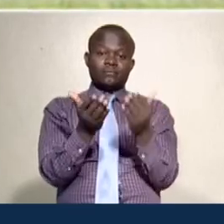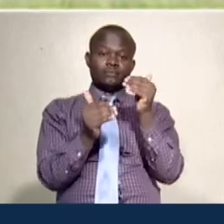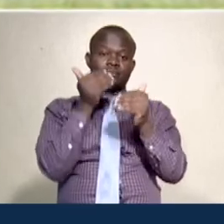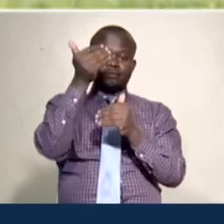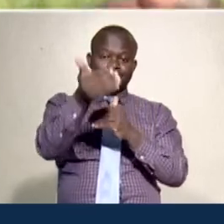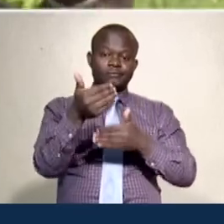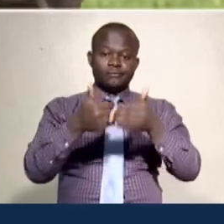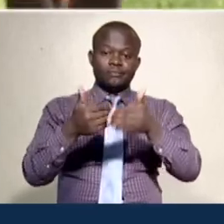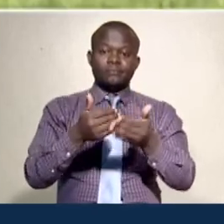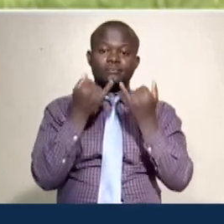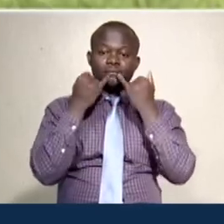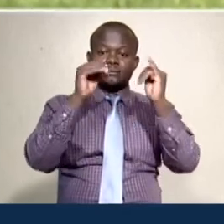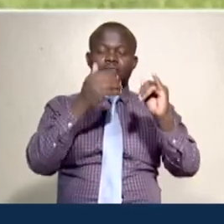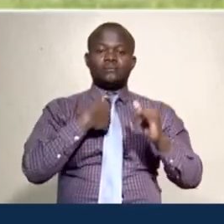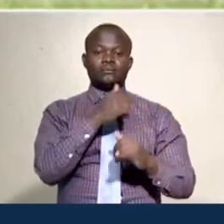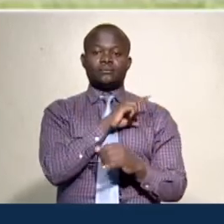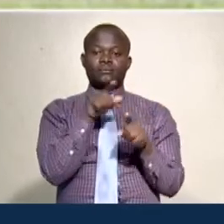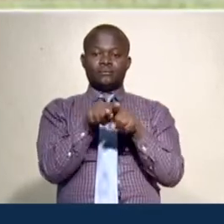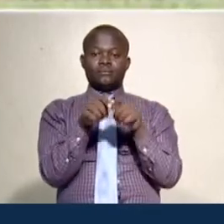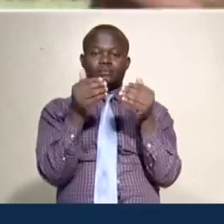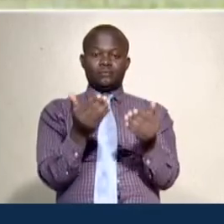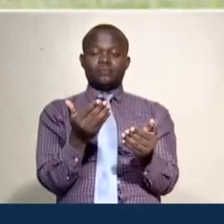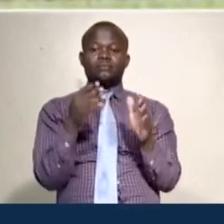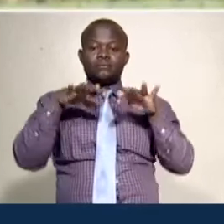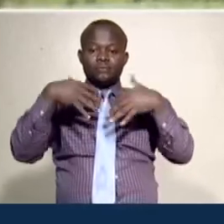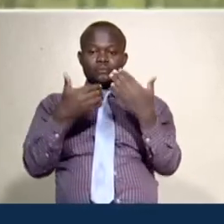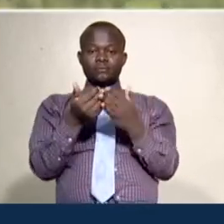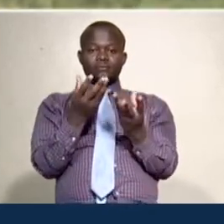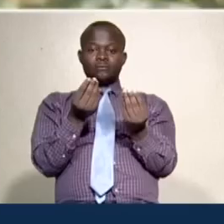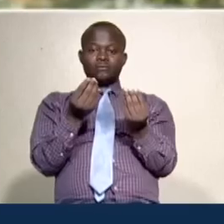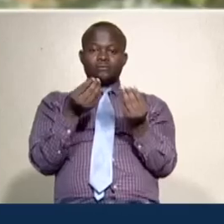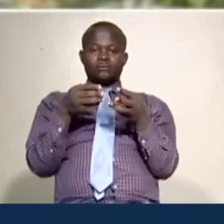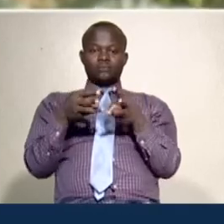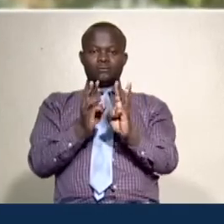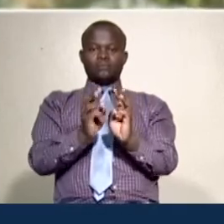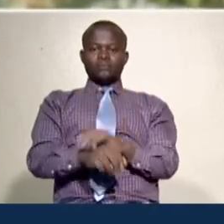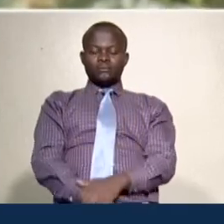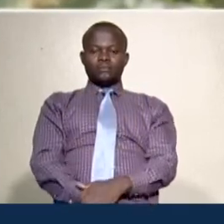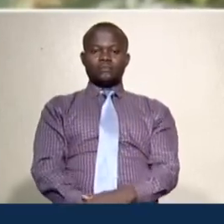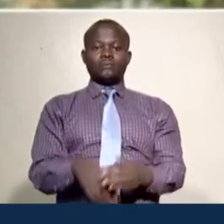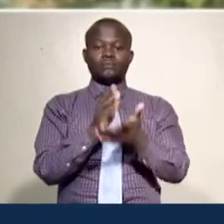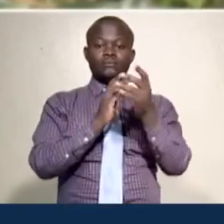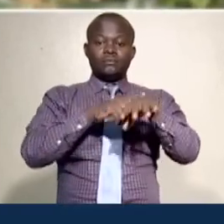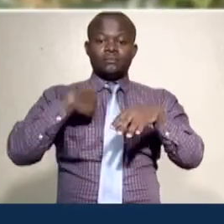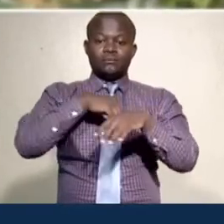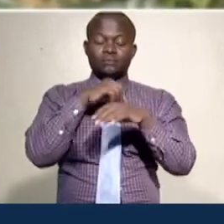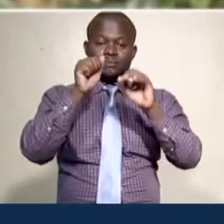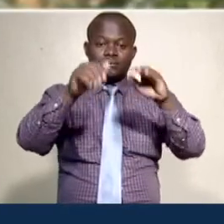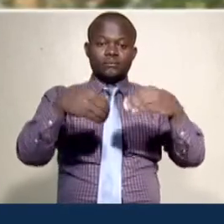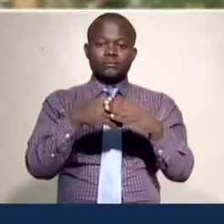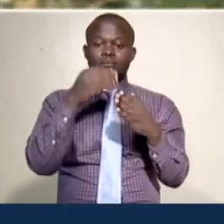noneho babegera abwira ati dufite amahirwe angana gutya bimeze gutya twaburuhereza muri ubu buryo bunubu hagi ushaka guhinga uzi ko imvura izagwa